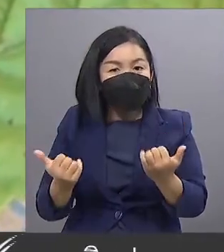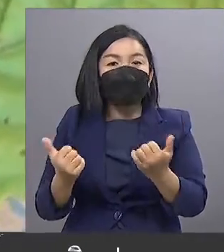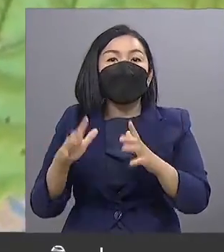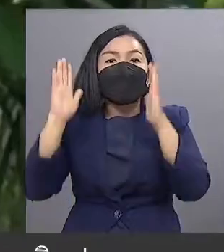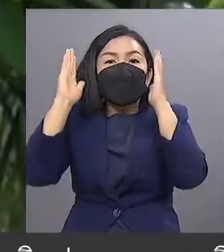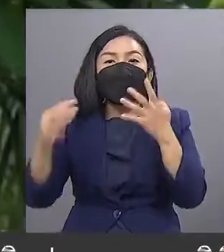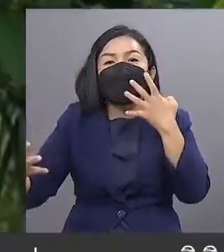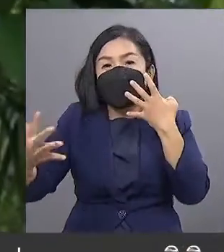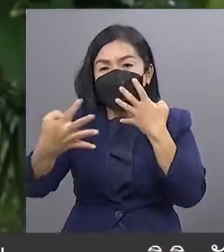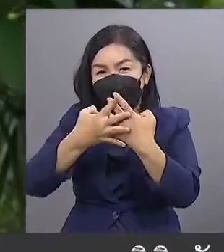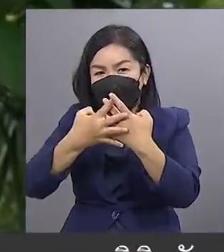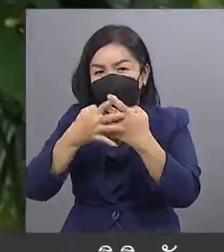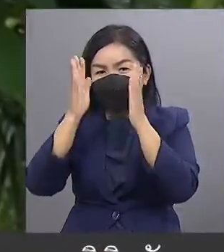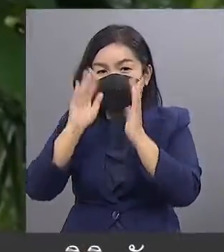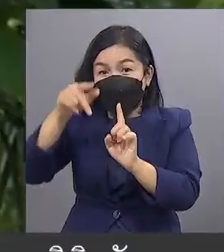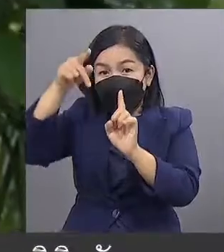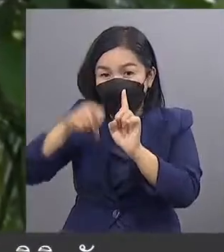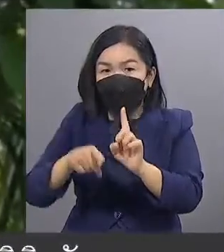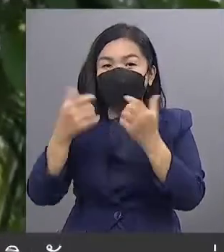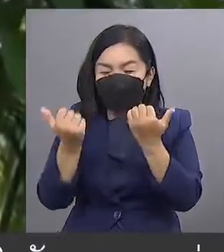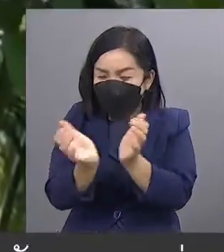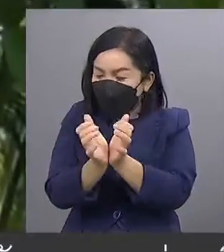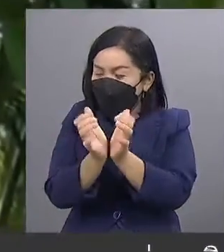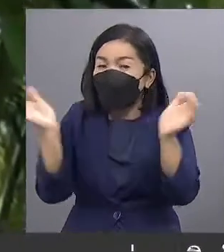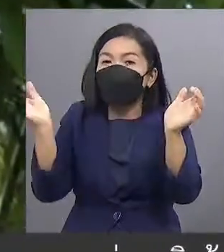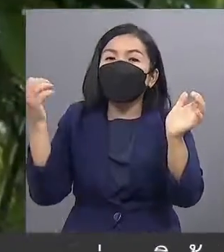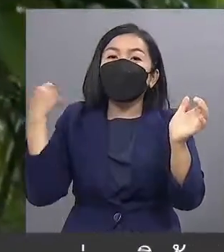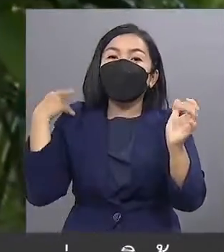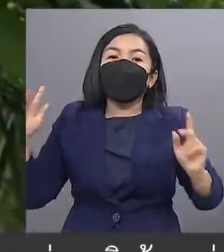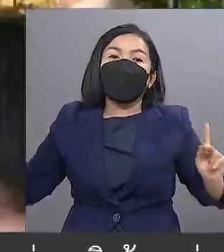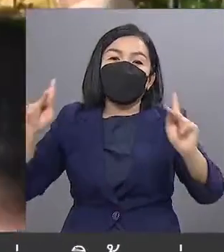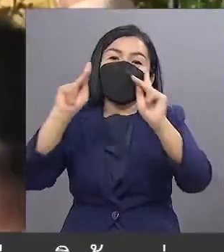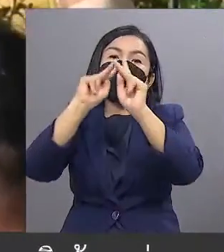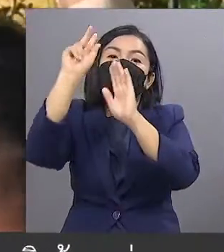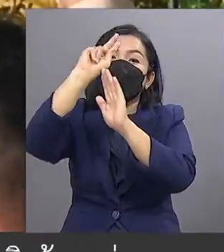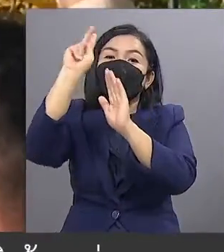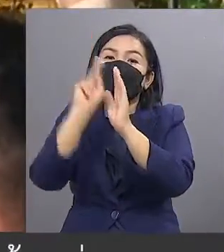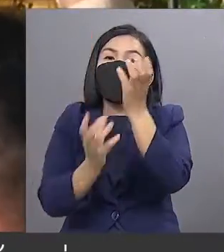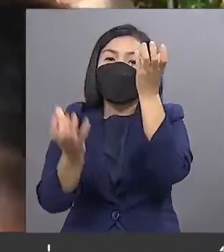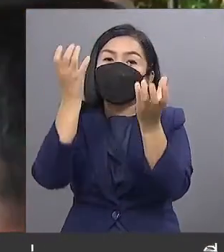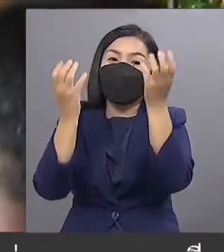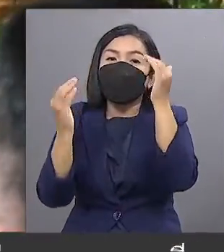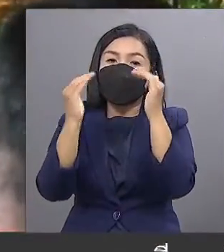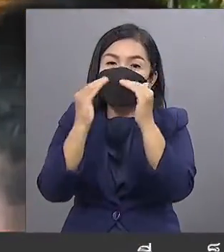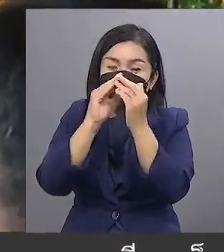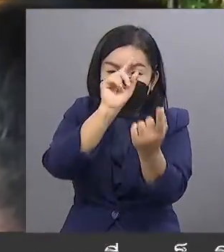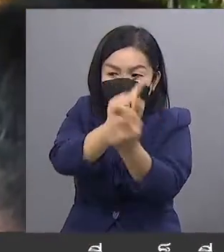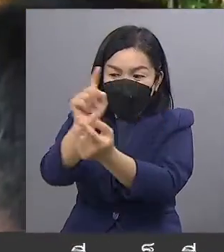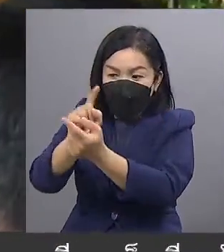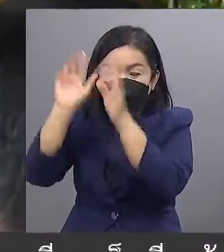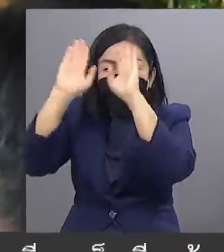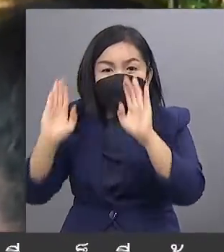กว่า 1,000ได้รับการปล่อยตัวค่ะทางกระทรวงยุติธรรมยังคงย้ำนะคะว่าถ้าพบการนำเอากระท่อมไปดัดแปลง